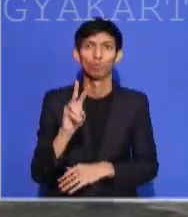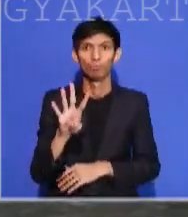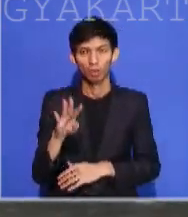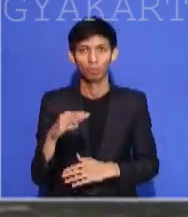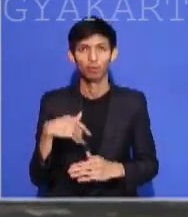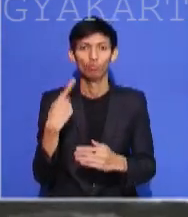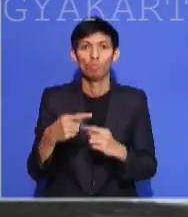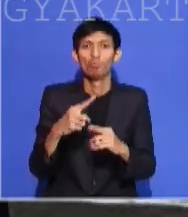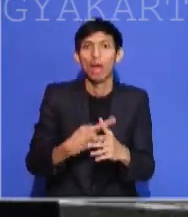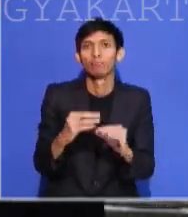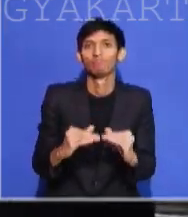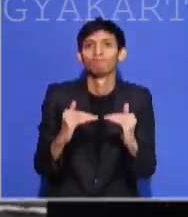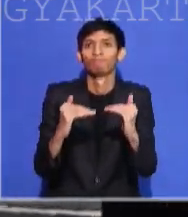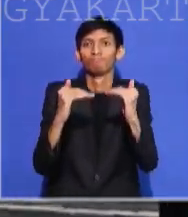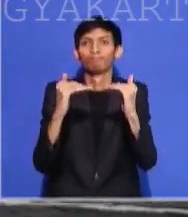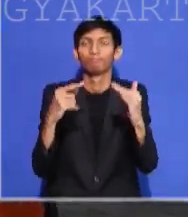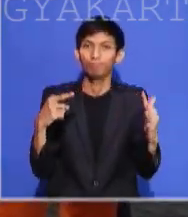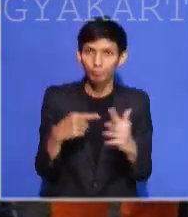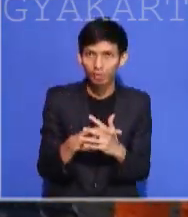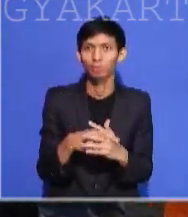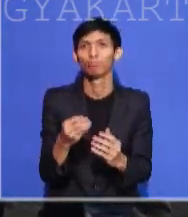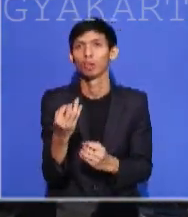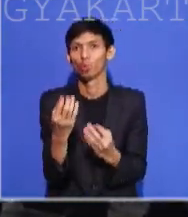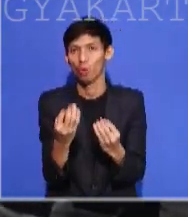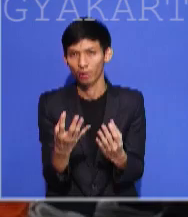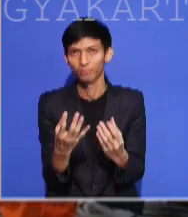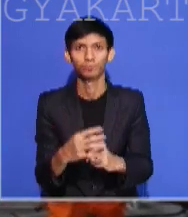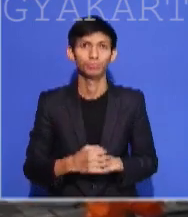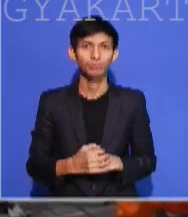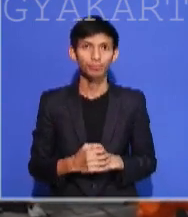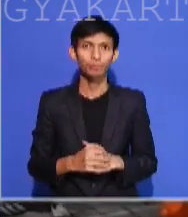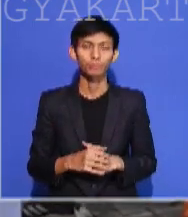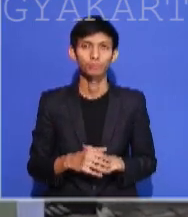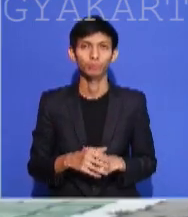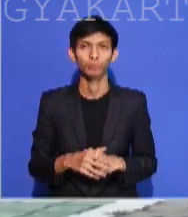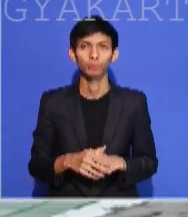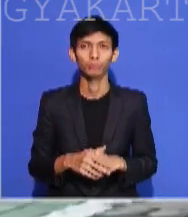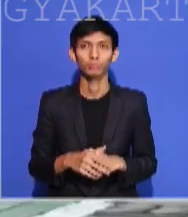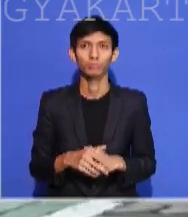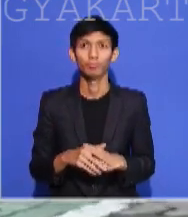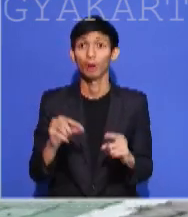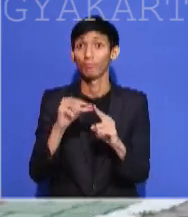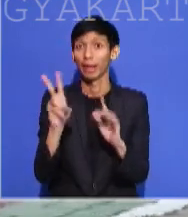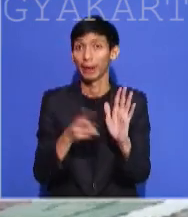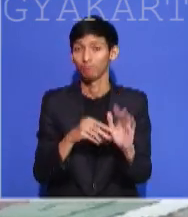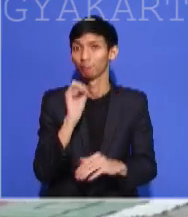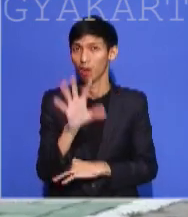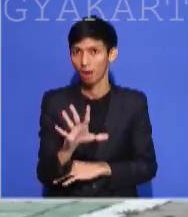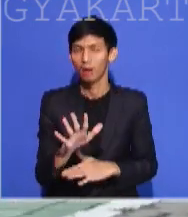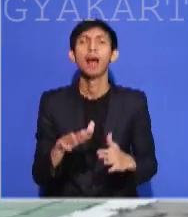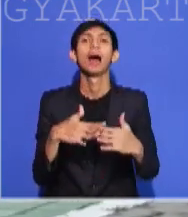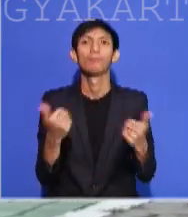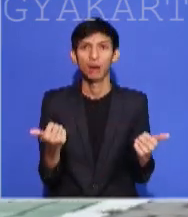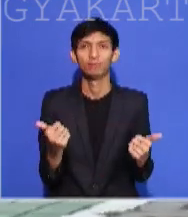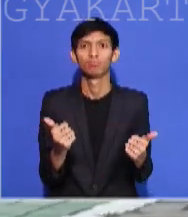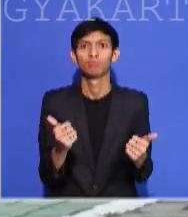persiapan pemumutan suara hingga penghitungan suara jajaran PLN memastikan suplai listrik aman dan andal terutama